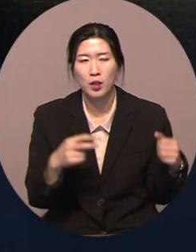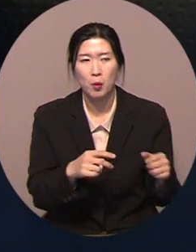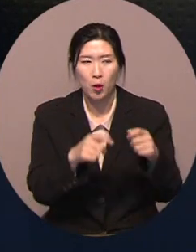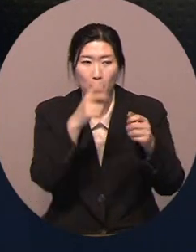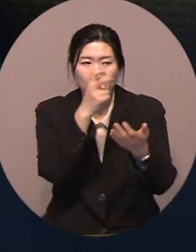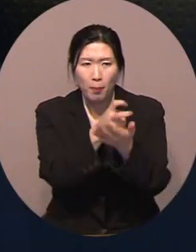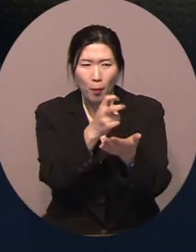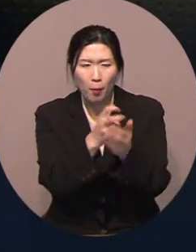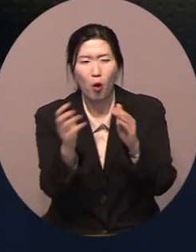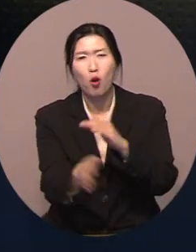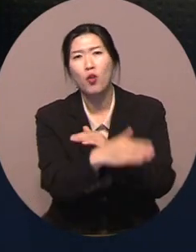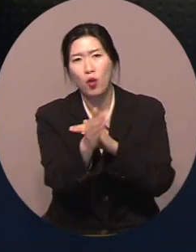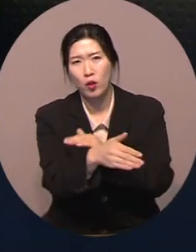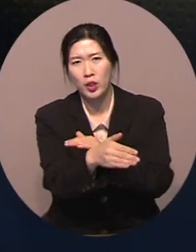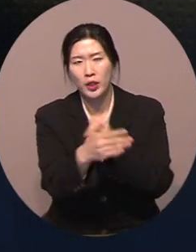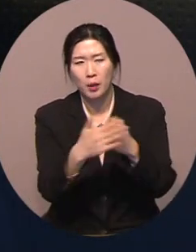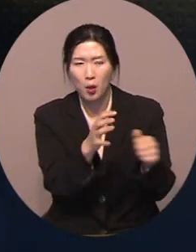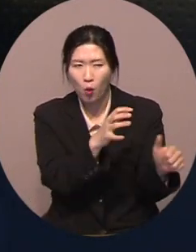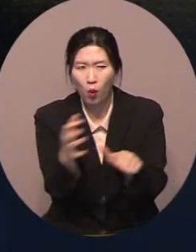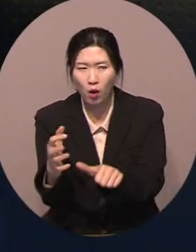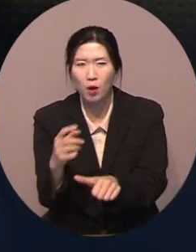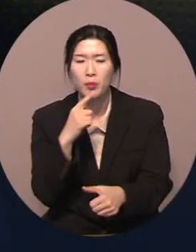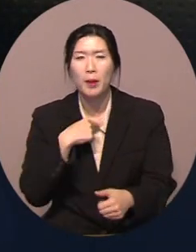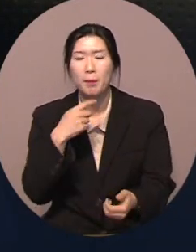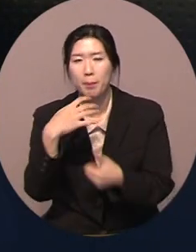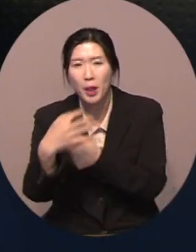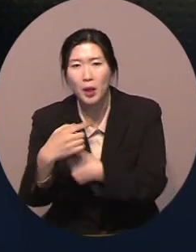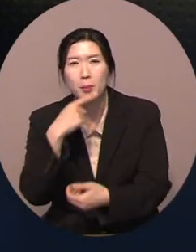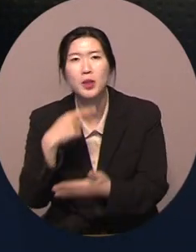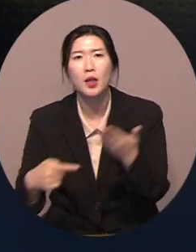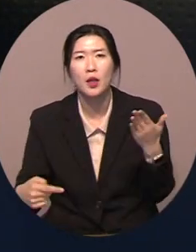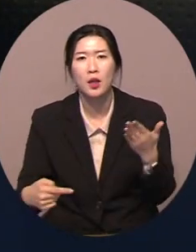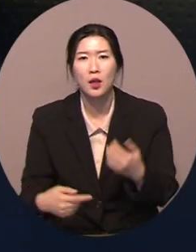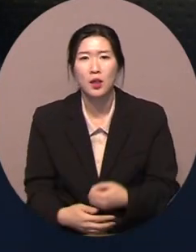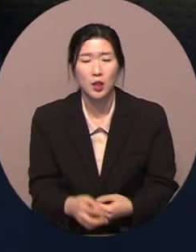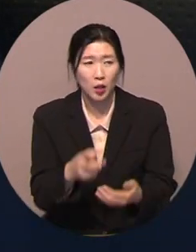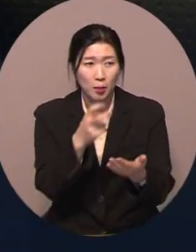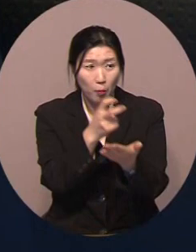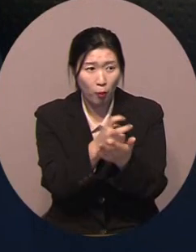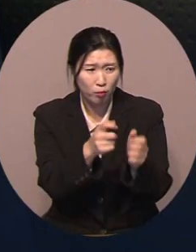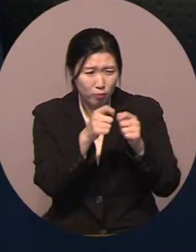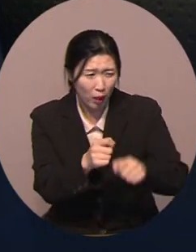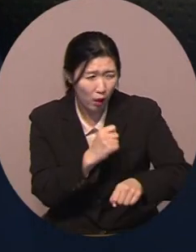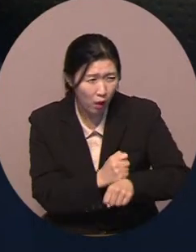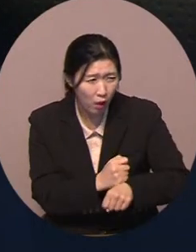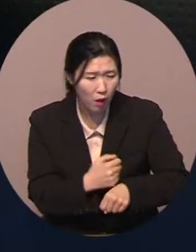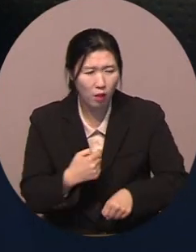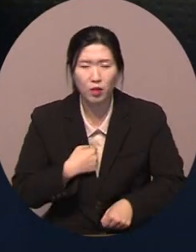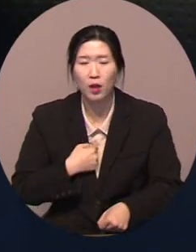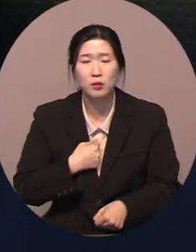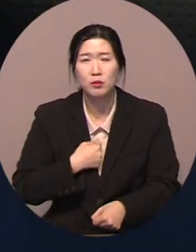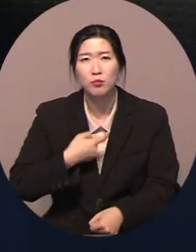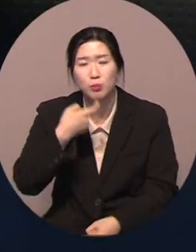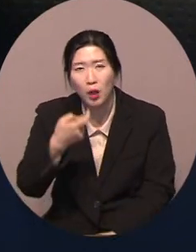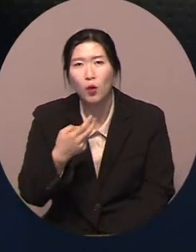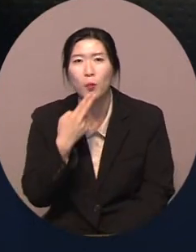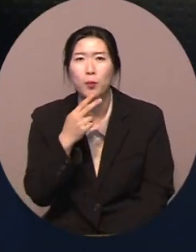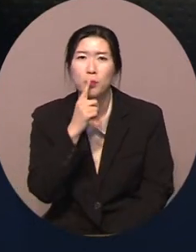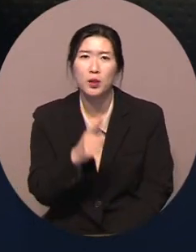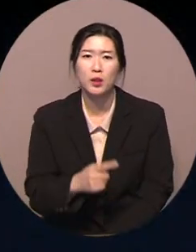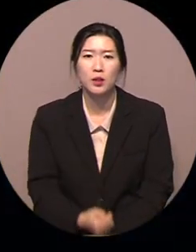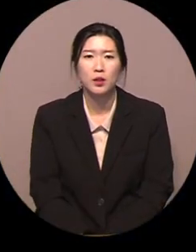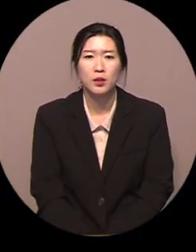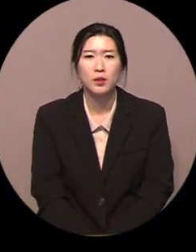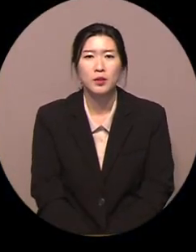법적인 허점이 분명히 존재했거든요. 저희가 겪지 않았다라고 하면 저희 이웃 또는 저희 다른 친구나 지인이 겪을 수밖에 없었던 문제인